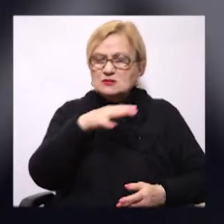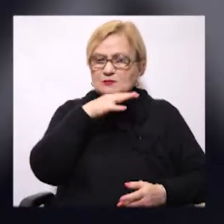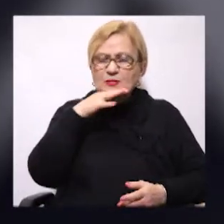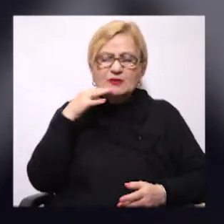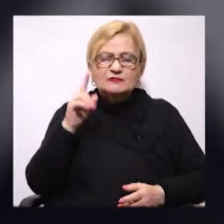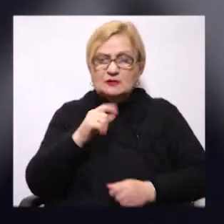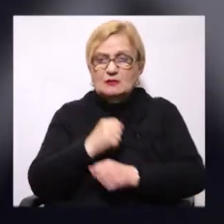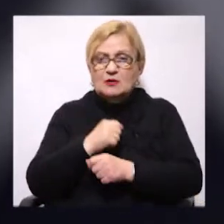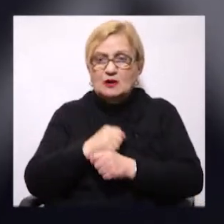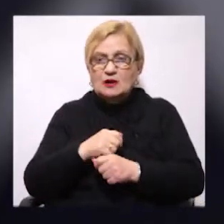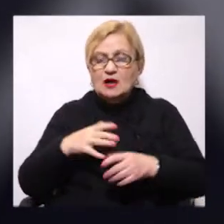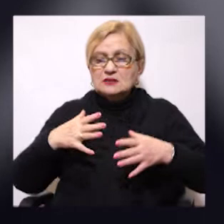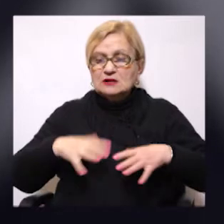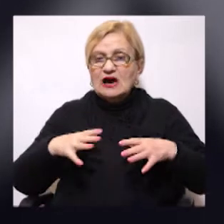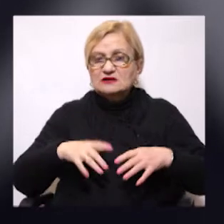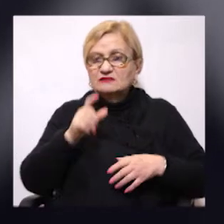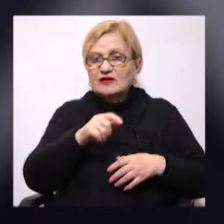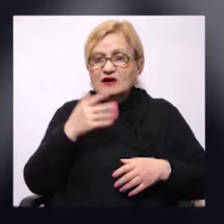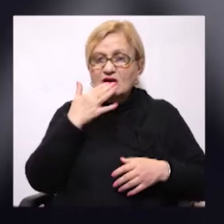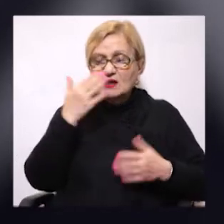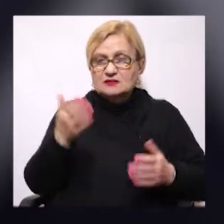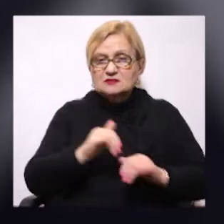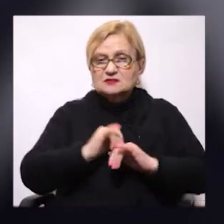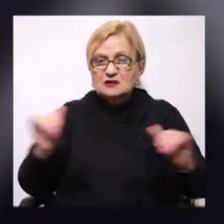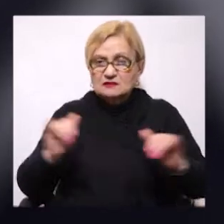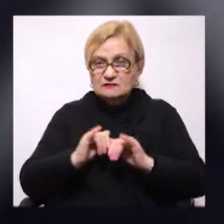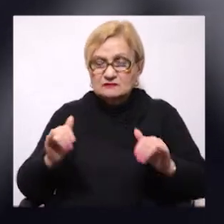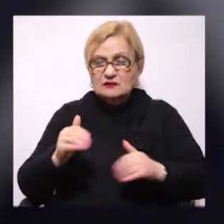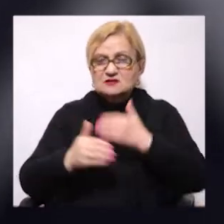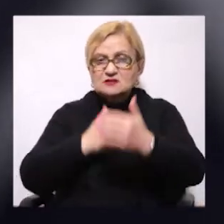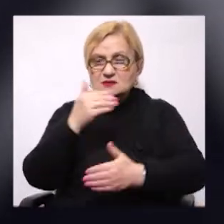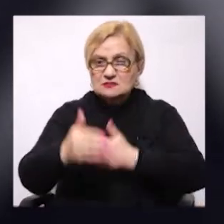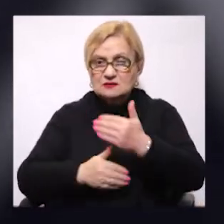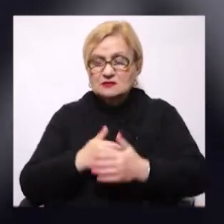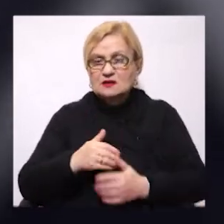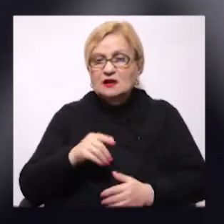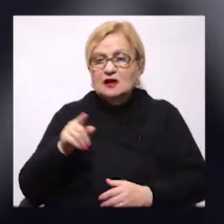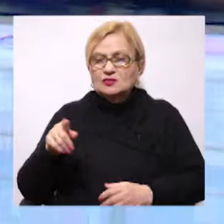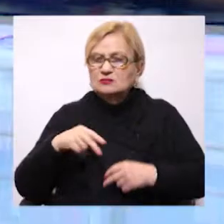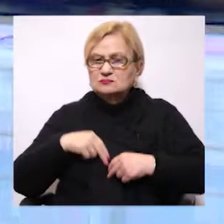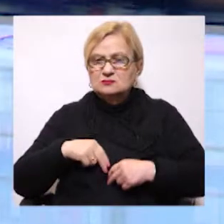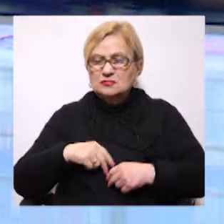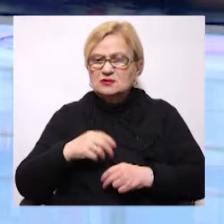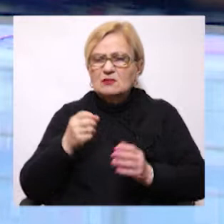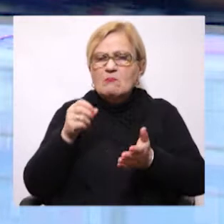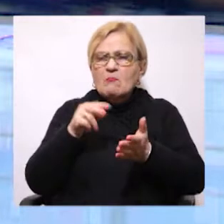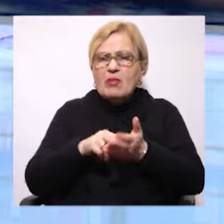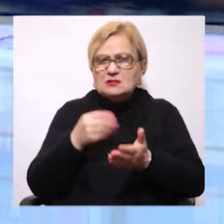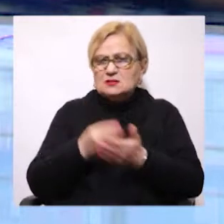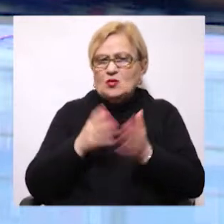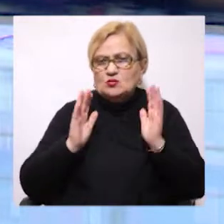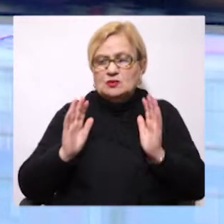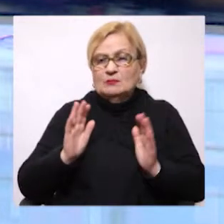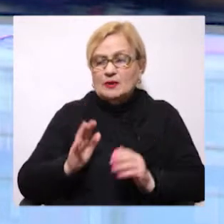აქვს გაკეთებული ერის განვითარებისა და წინსვლისთვის. რომ მისი ღვაწლი არის ფასდაუდებელი.